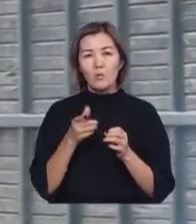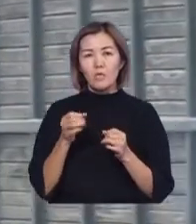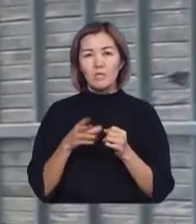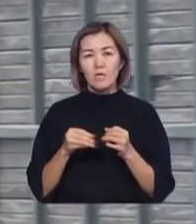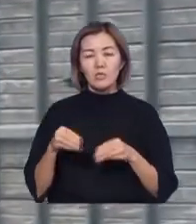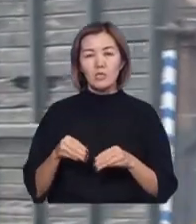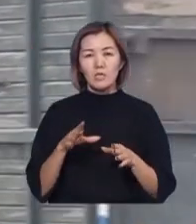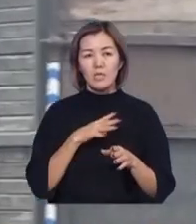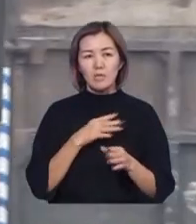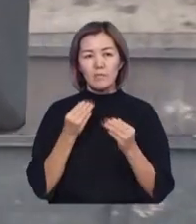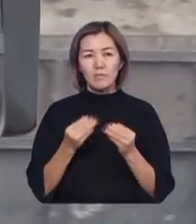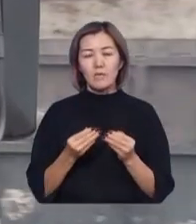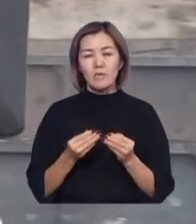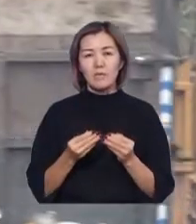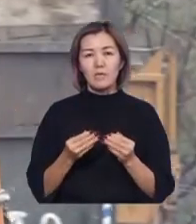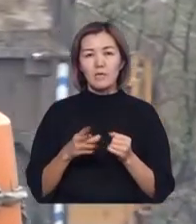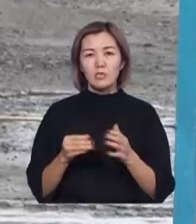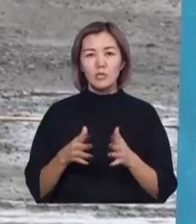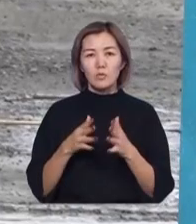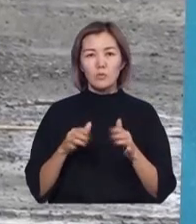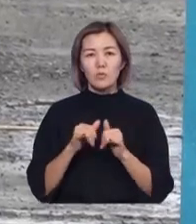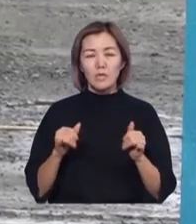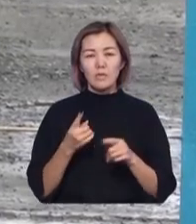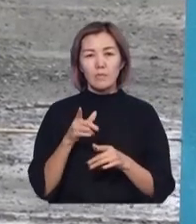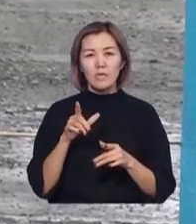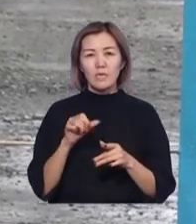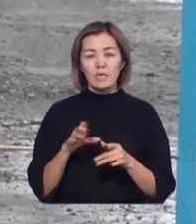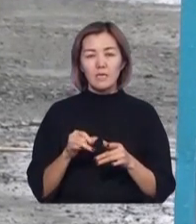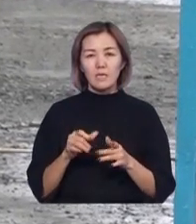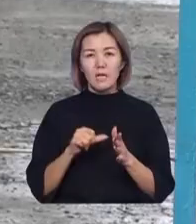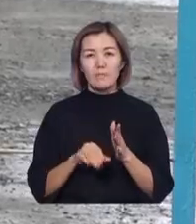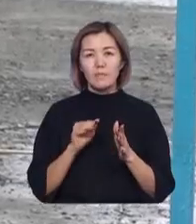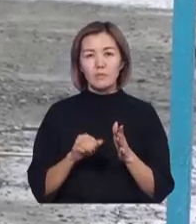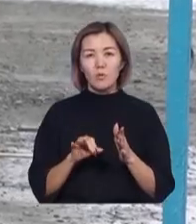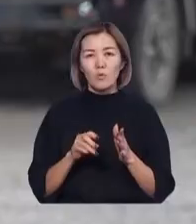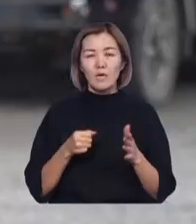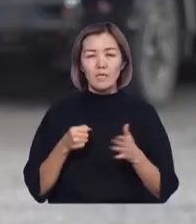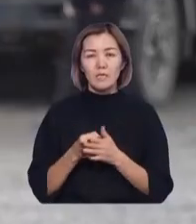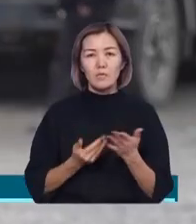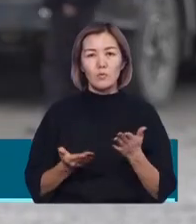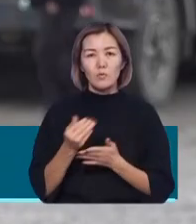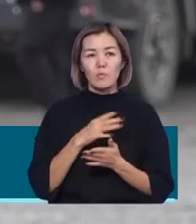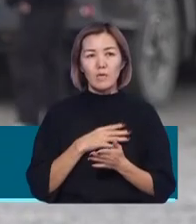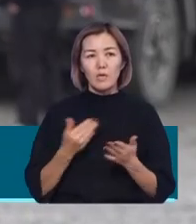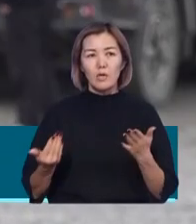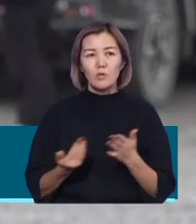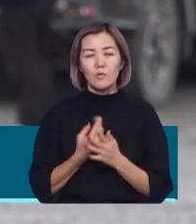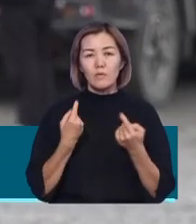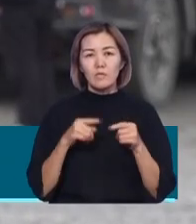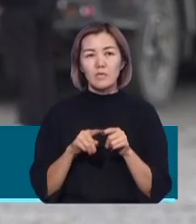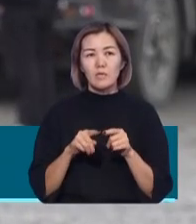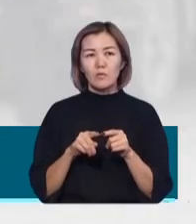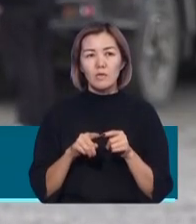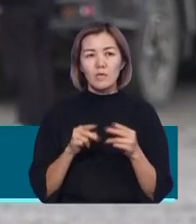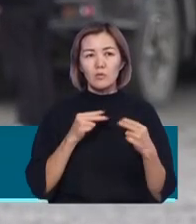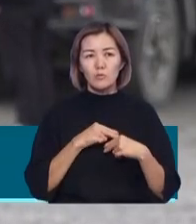қызылша тұқымын сепкен еді, биыл алқабын ұлғайтыпты. Әр гектарынан 60 тоннаға дейін өнім алған. Заманауи технология дейді ғой, солармен